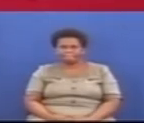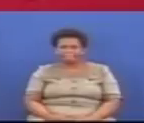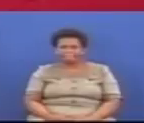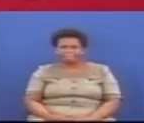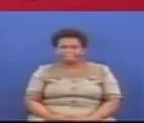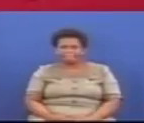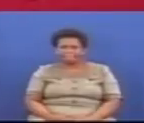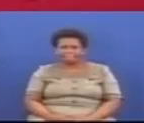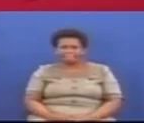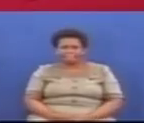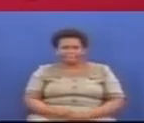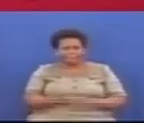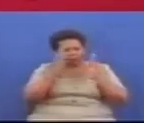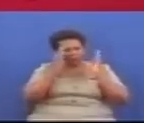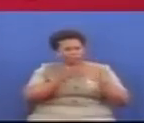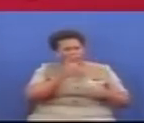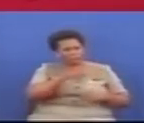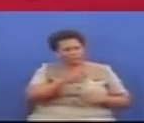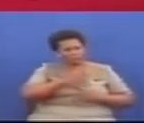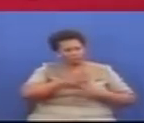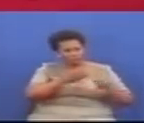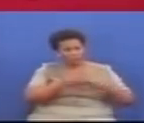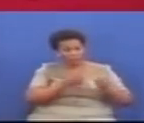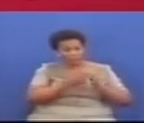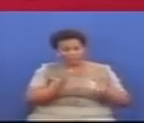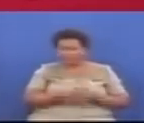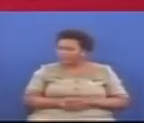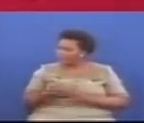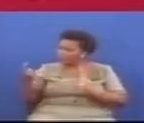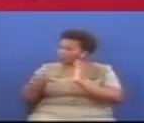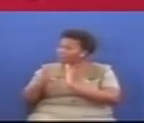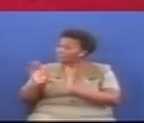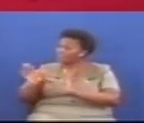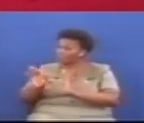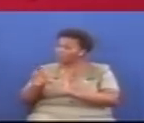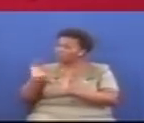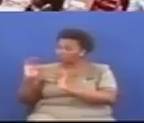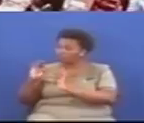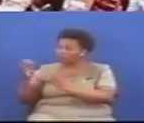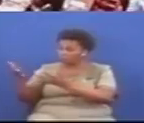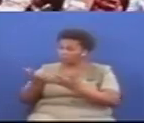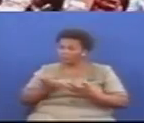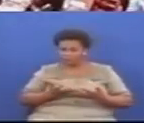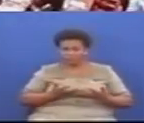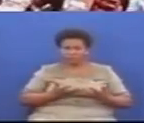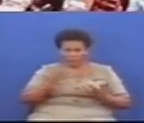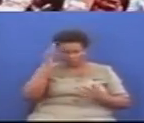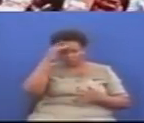lake linafikirika na kwa hiyo basi tulichukua tulitafakari.